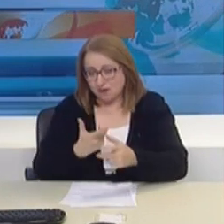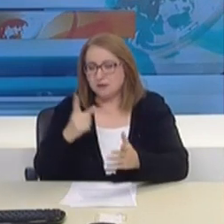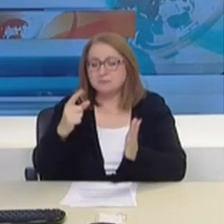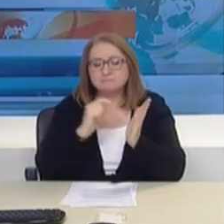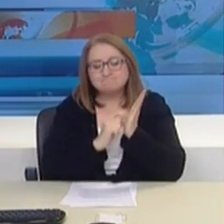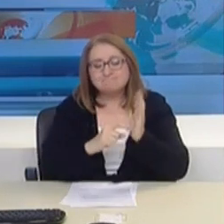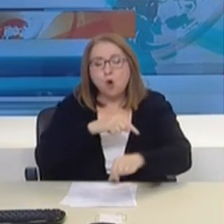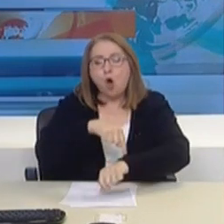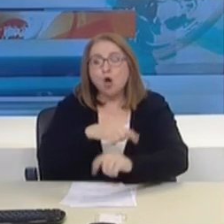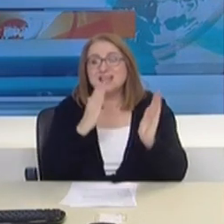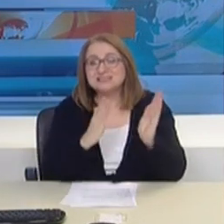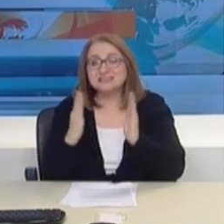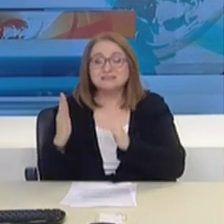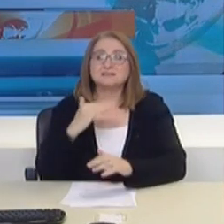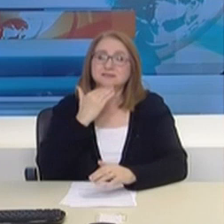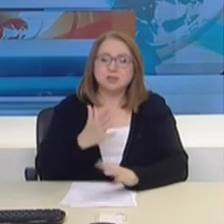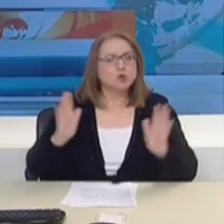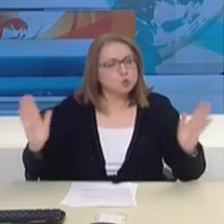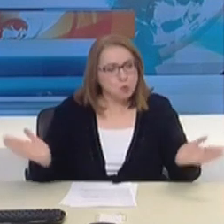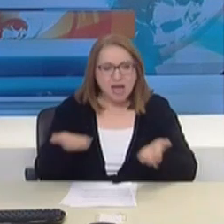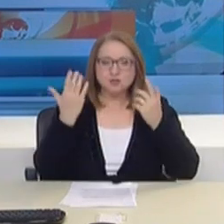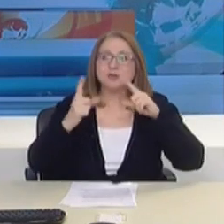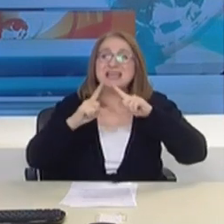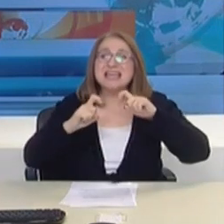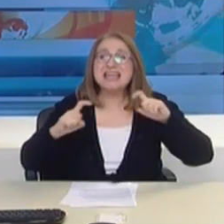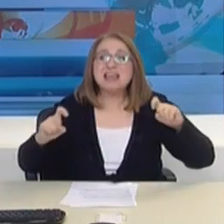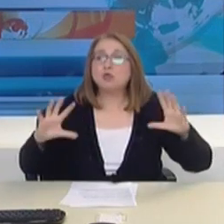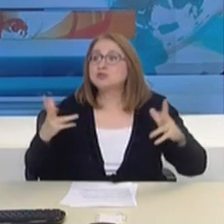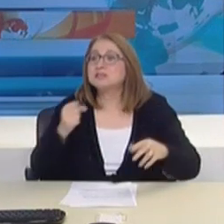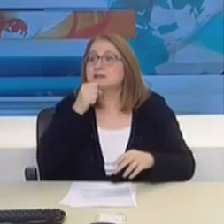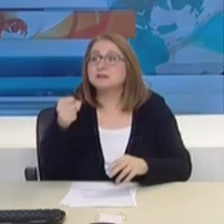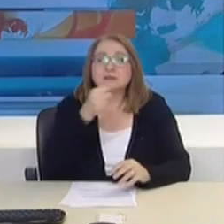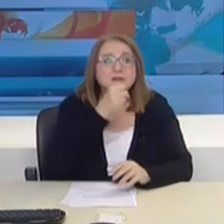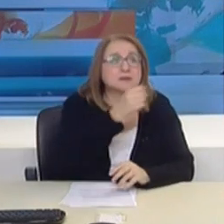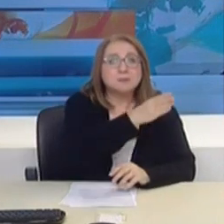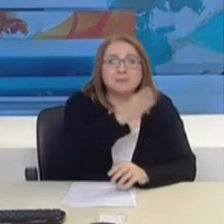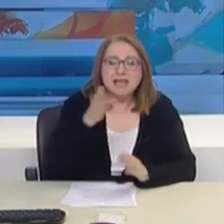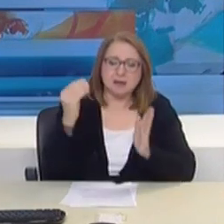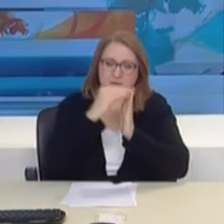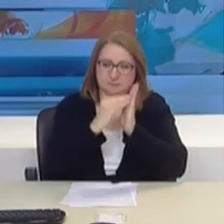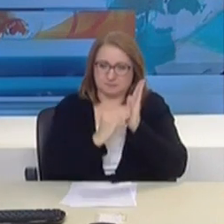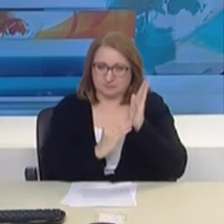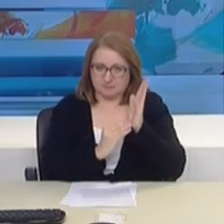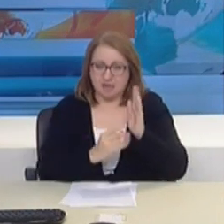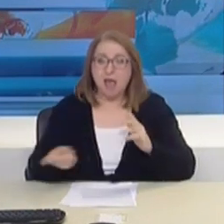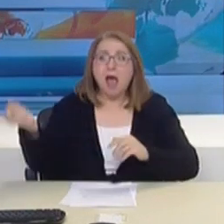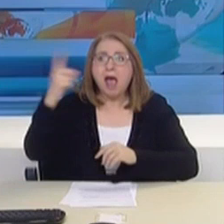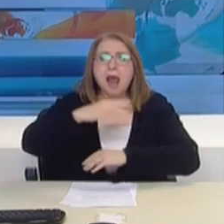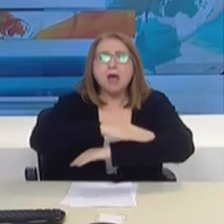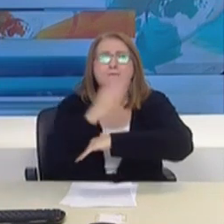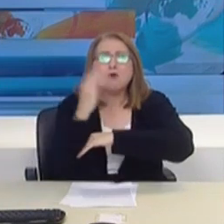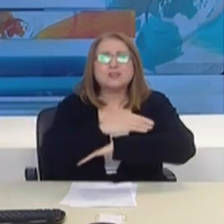απλά να αναγράφετε το είδος του ρεπορτάζ που καλύπτει. Για την κίνηση των φορτηγών τροφοδοσίας σε όλη την